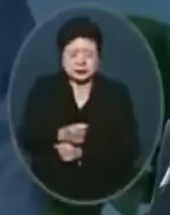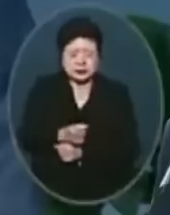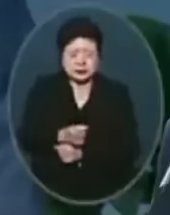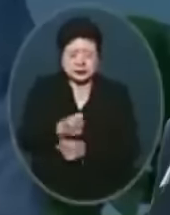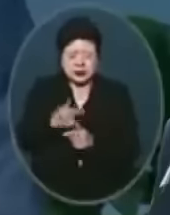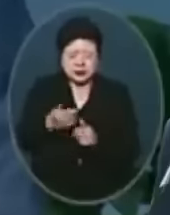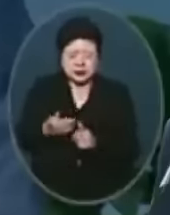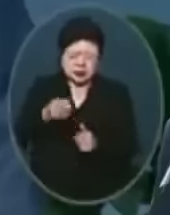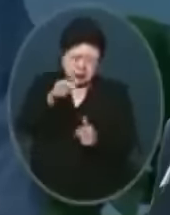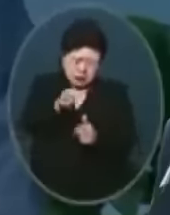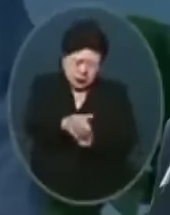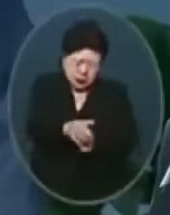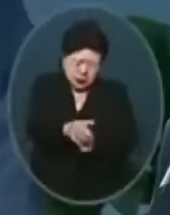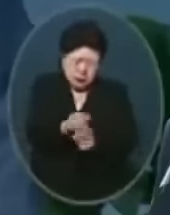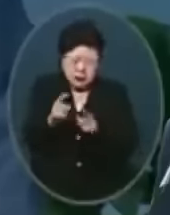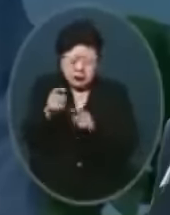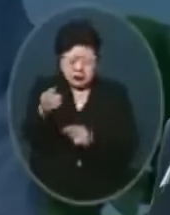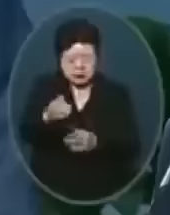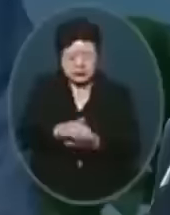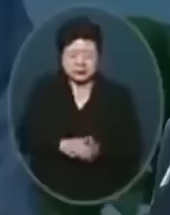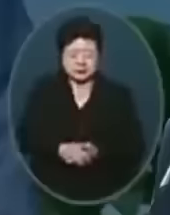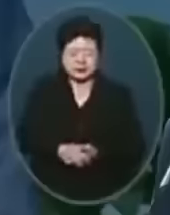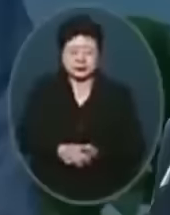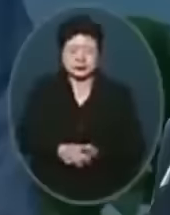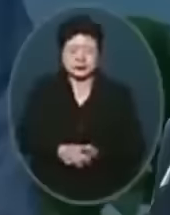내게 내려놓으라고 예수님이 말씀하시니까